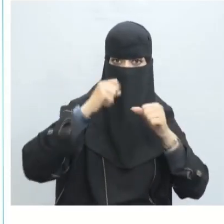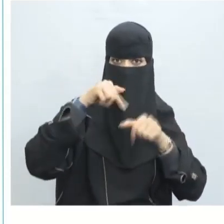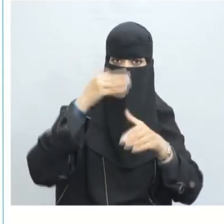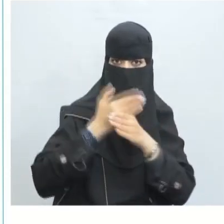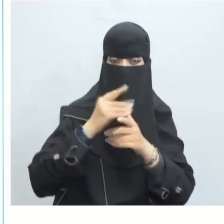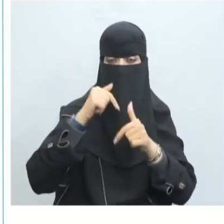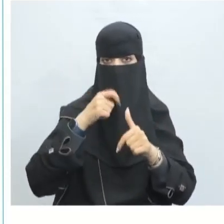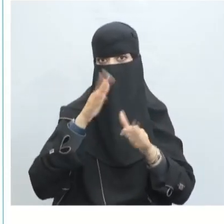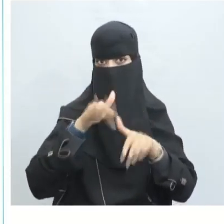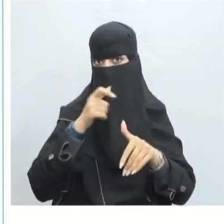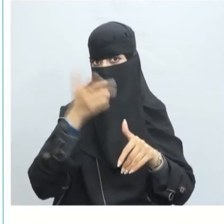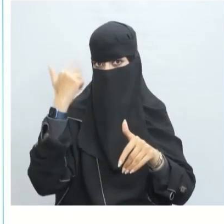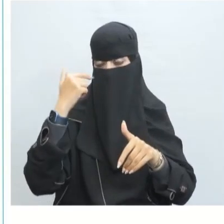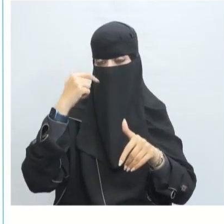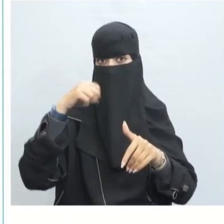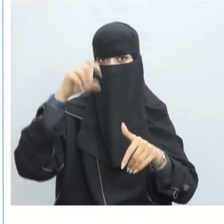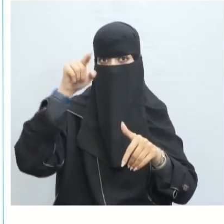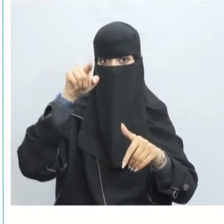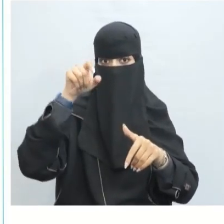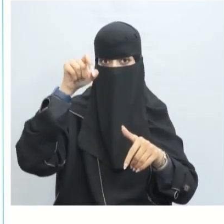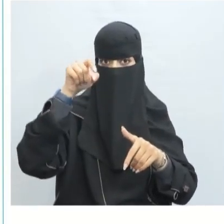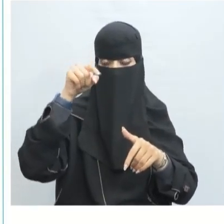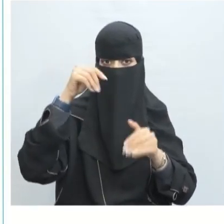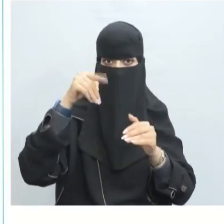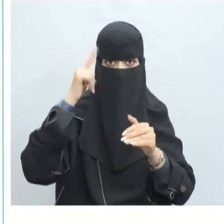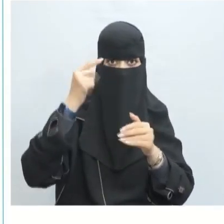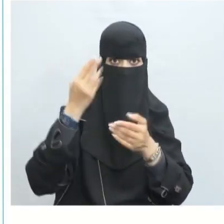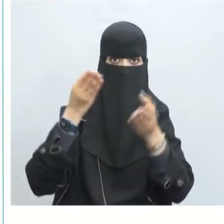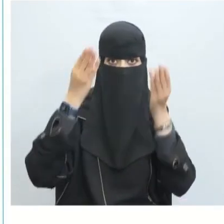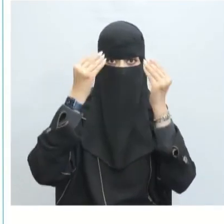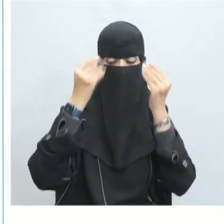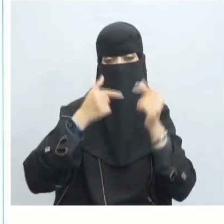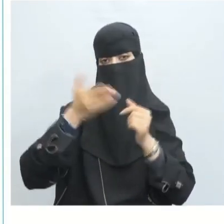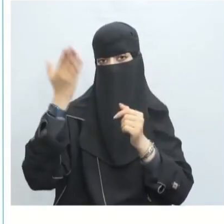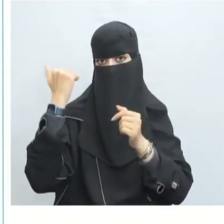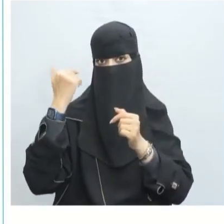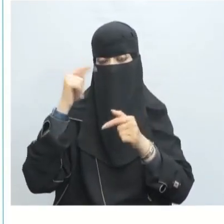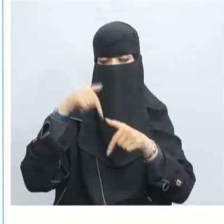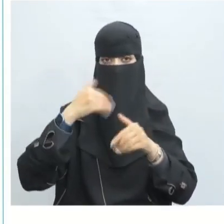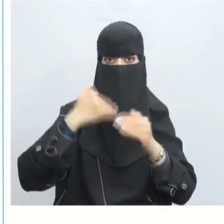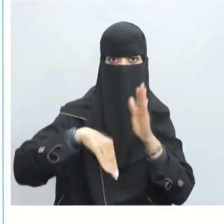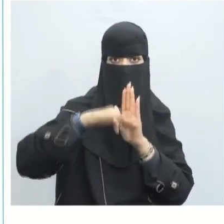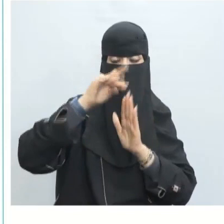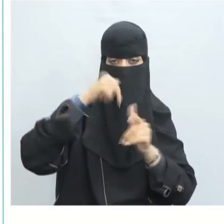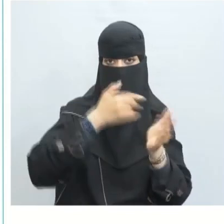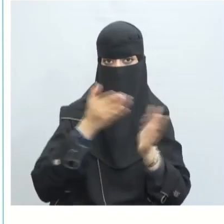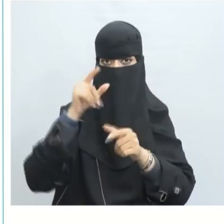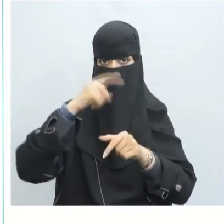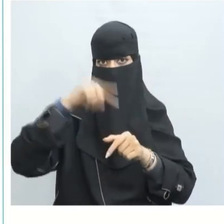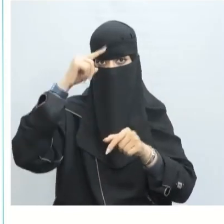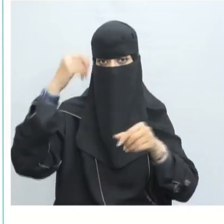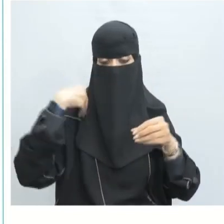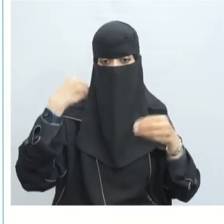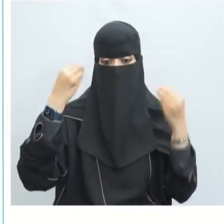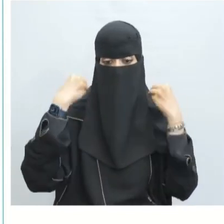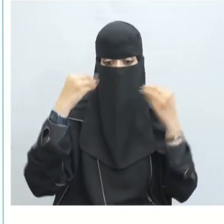لديهم بيانات تاريخيه حول مستويات الحضور في مثل هذه المباريات او بطولات بحث